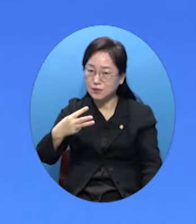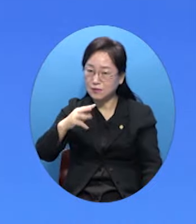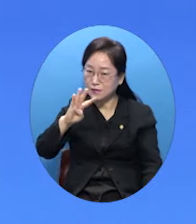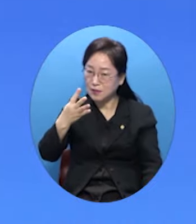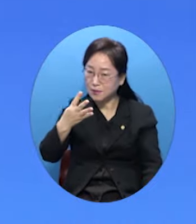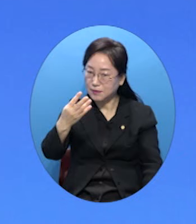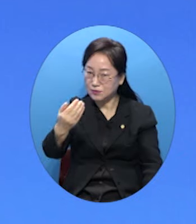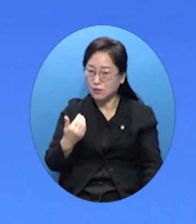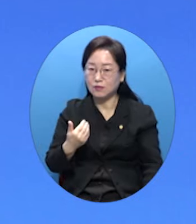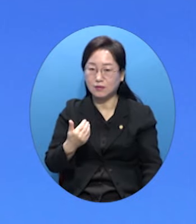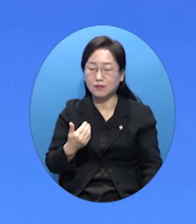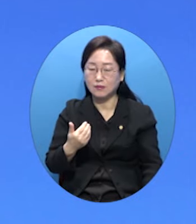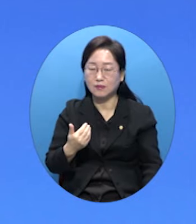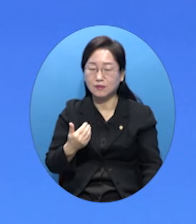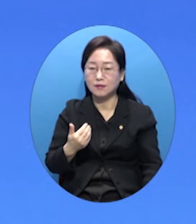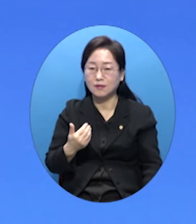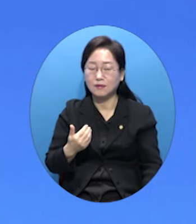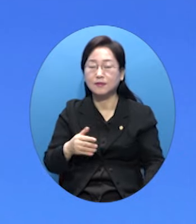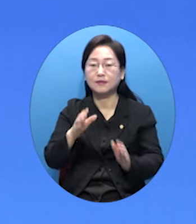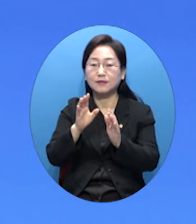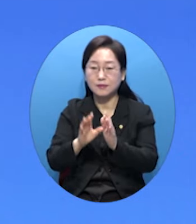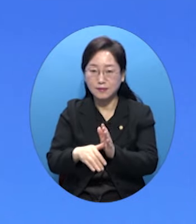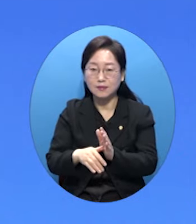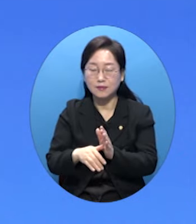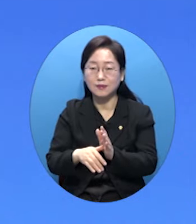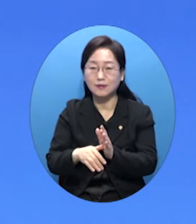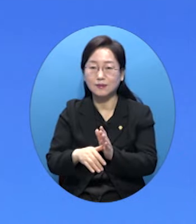3400년 전쯤 그때를